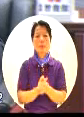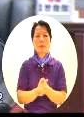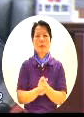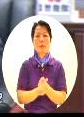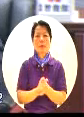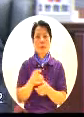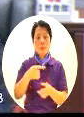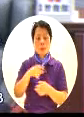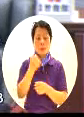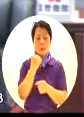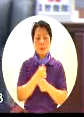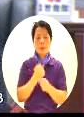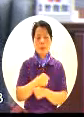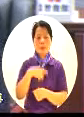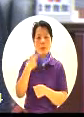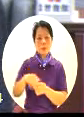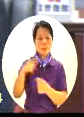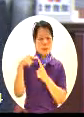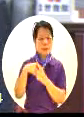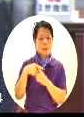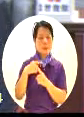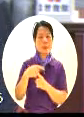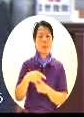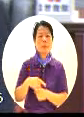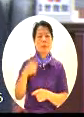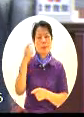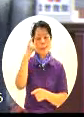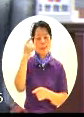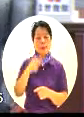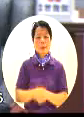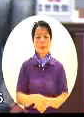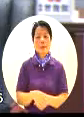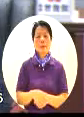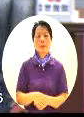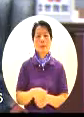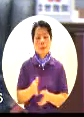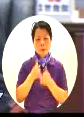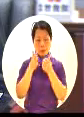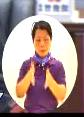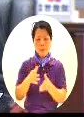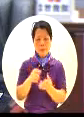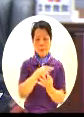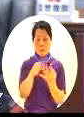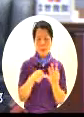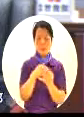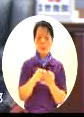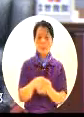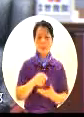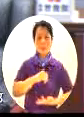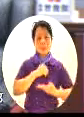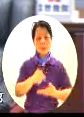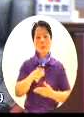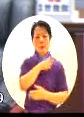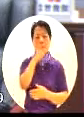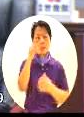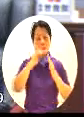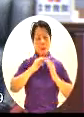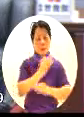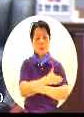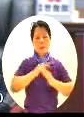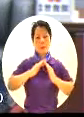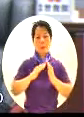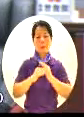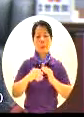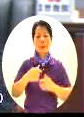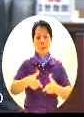够做一个重新的思考哈。那针对以上的建言哈，那请问陈市长你的看法，请市长